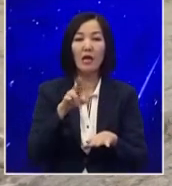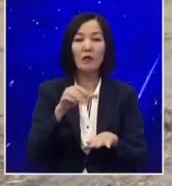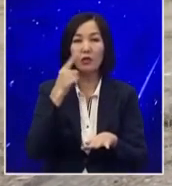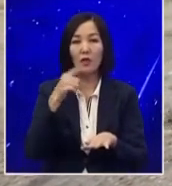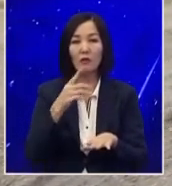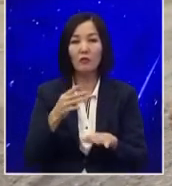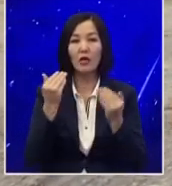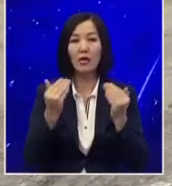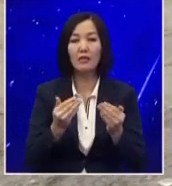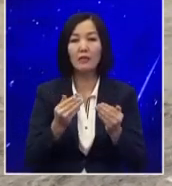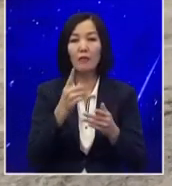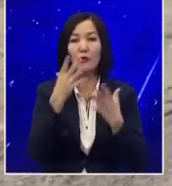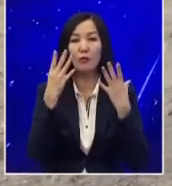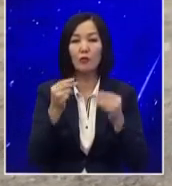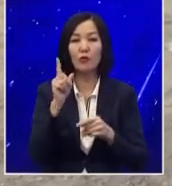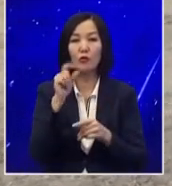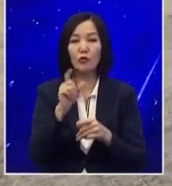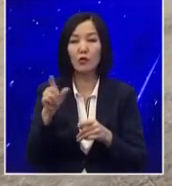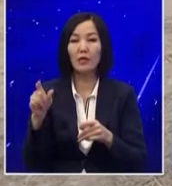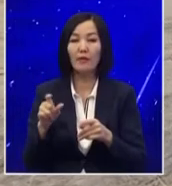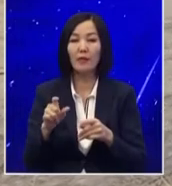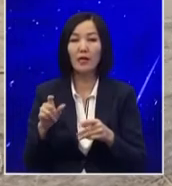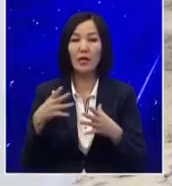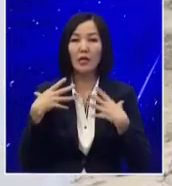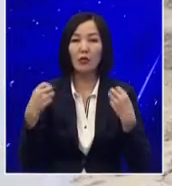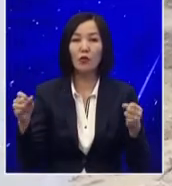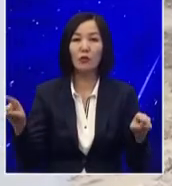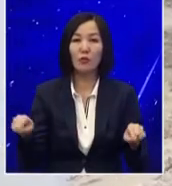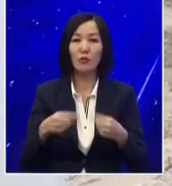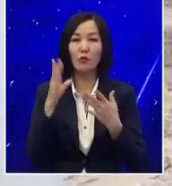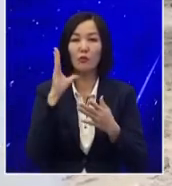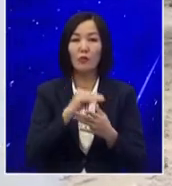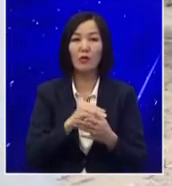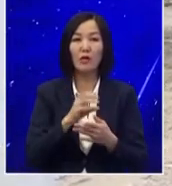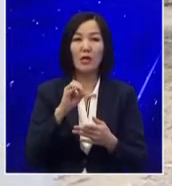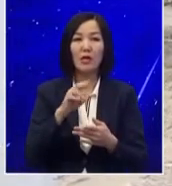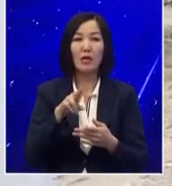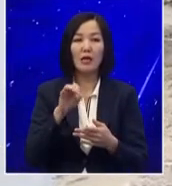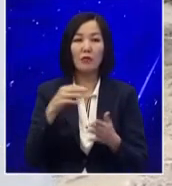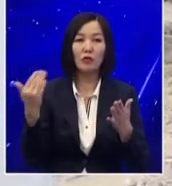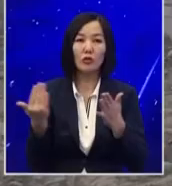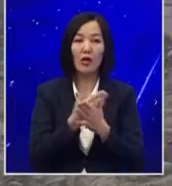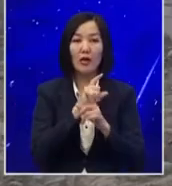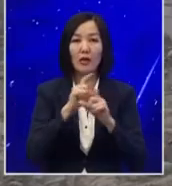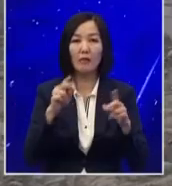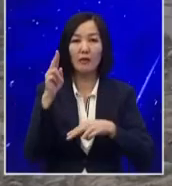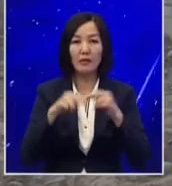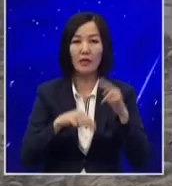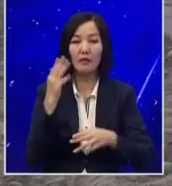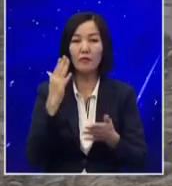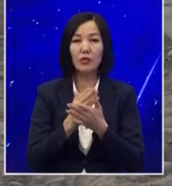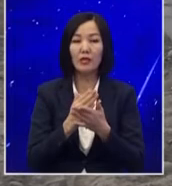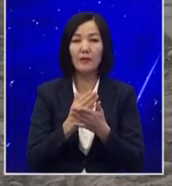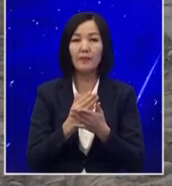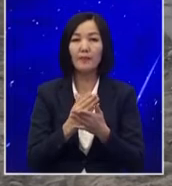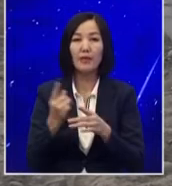айтуынша, мұнда тәулігіне 100 адамды қабылдауға қауқарлы. Елдос Баялшыбаев жаңа ғимаратты өз қаражатына салып жатыр.